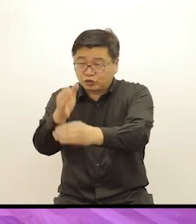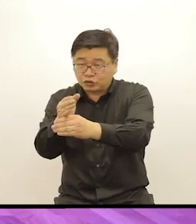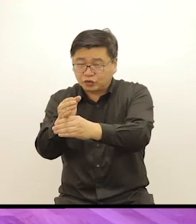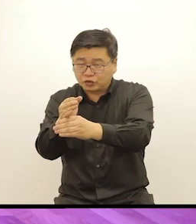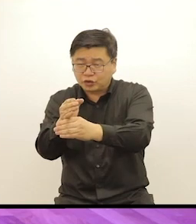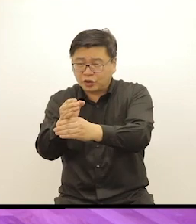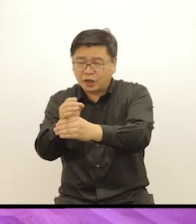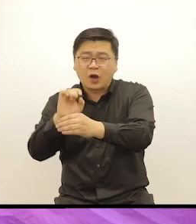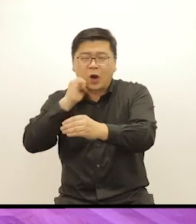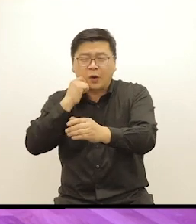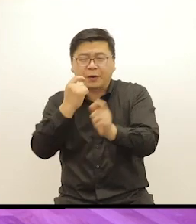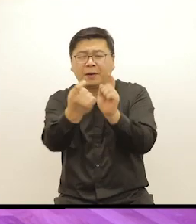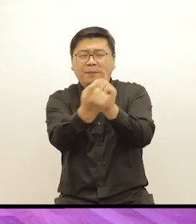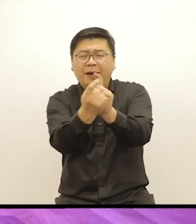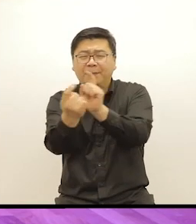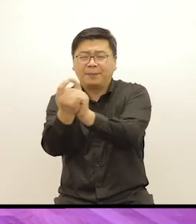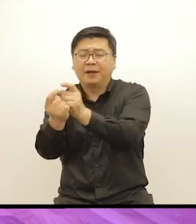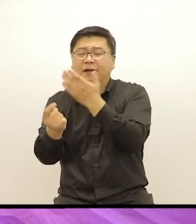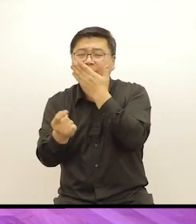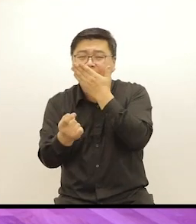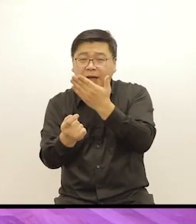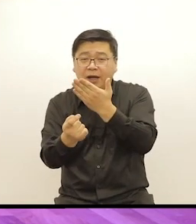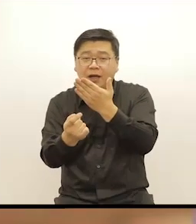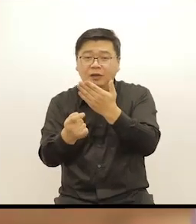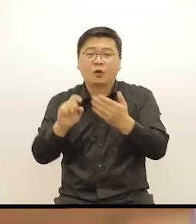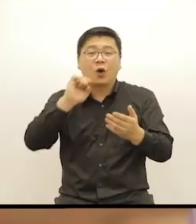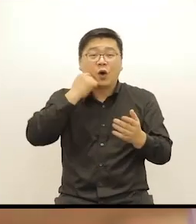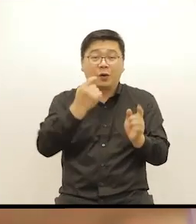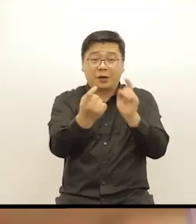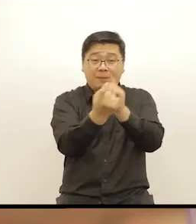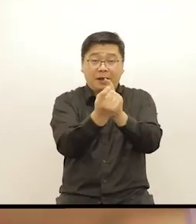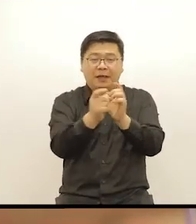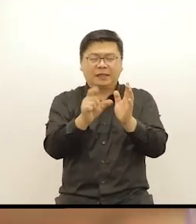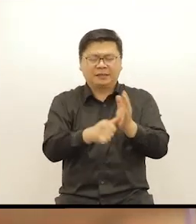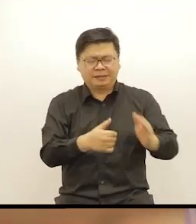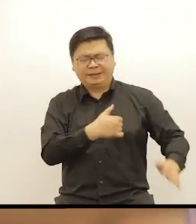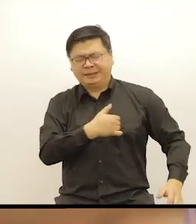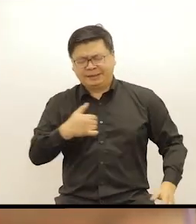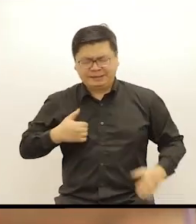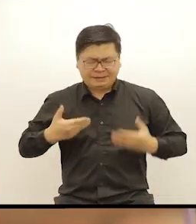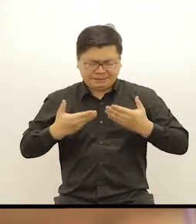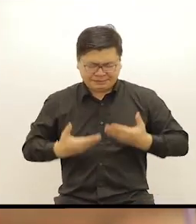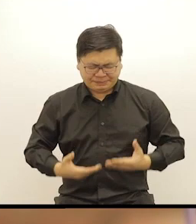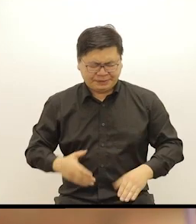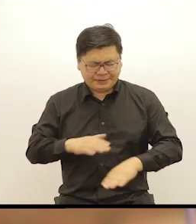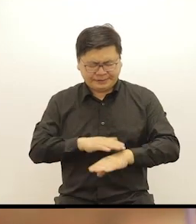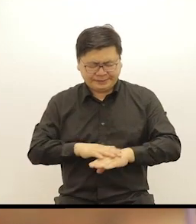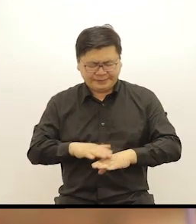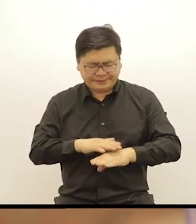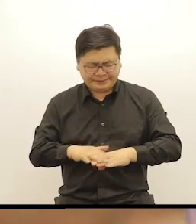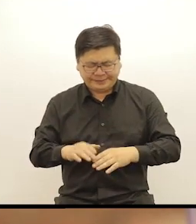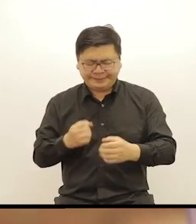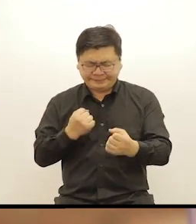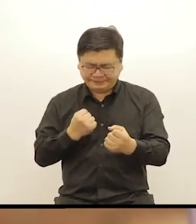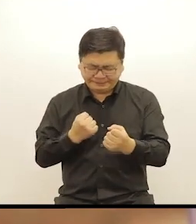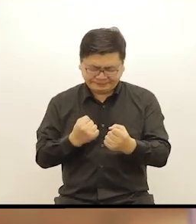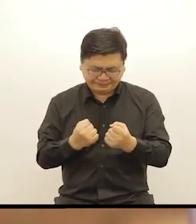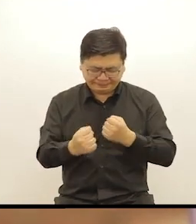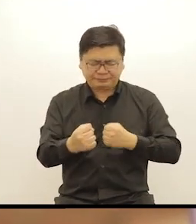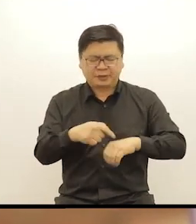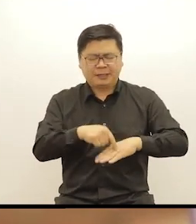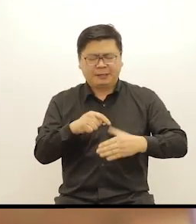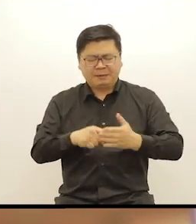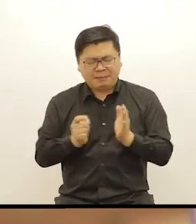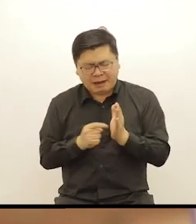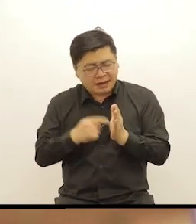수가 있는 거고 예, 또 그 장애물을 만났을 때는 또 담담하게 생각을 하면서 좀